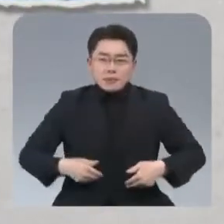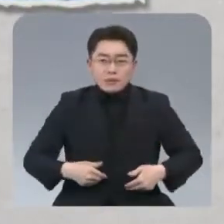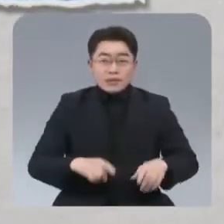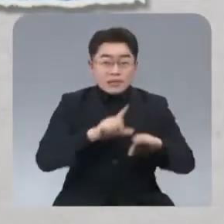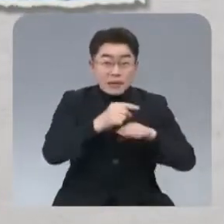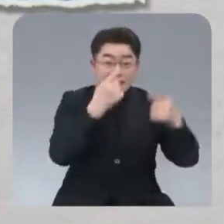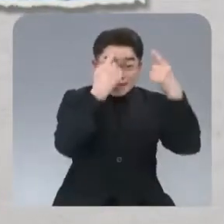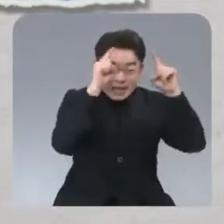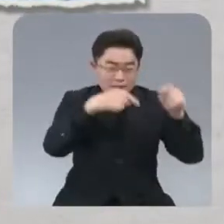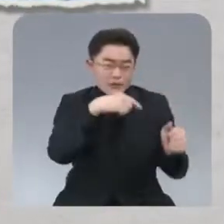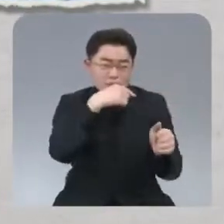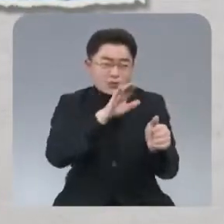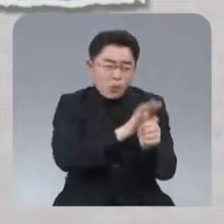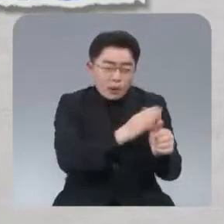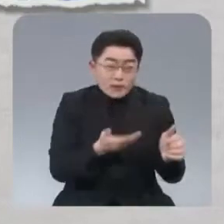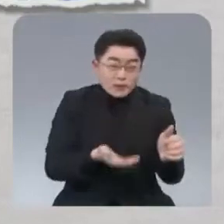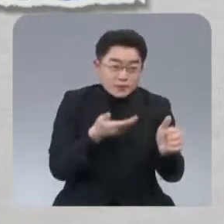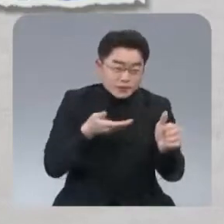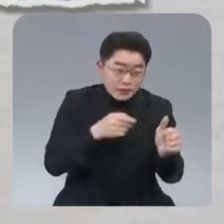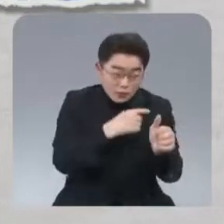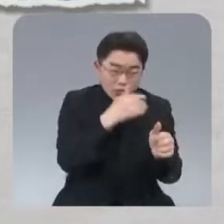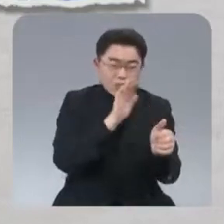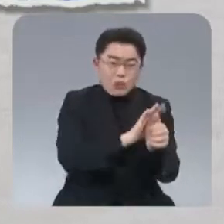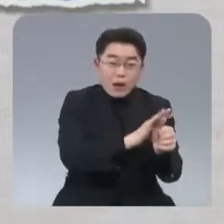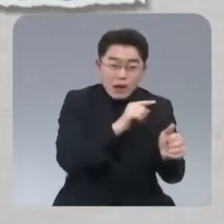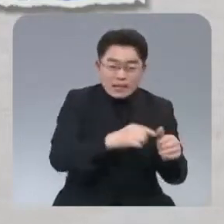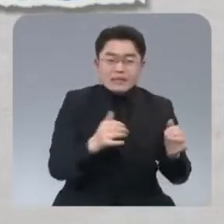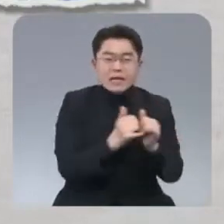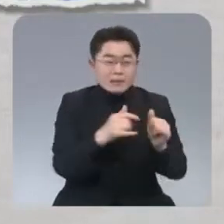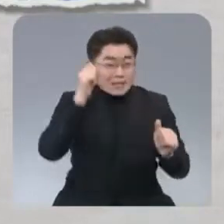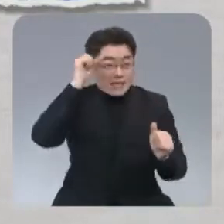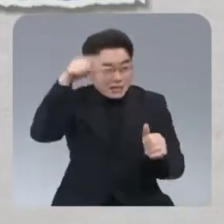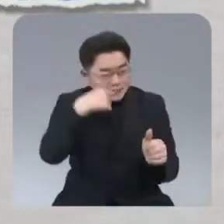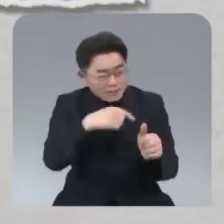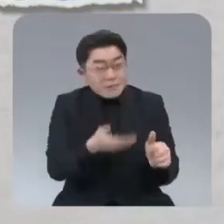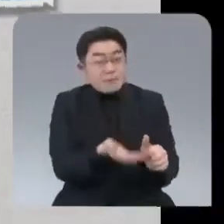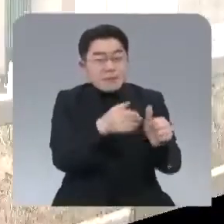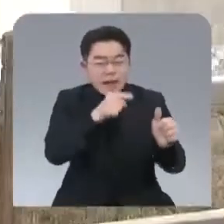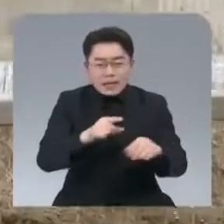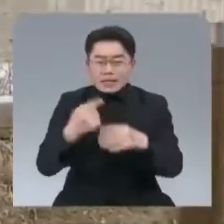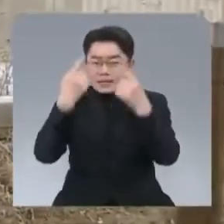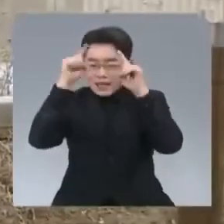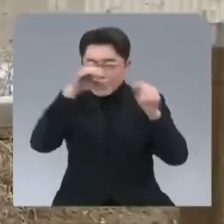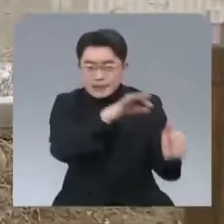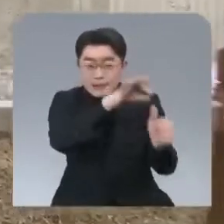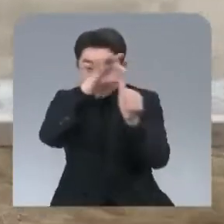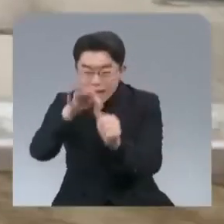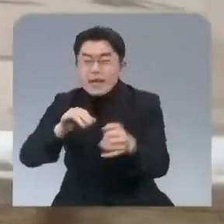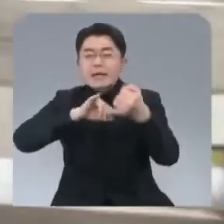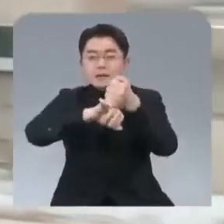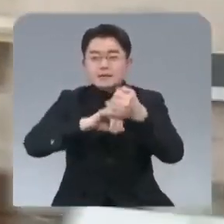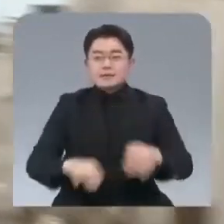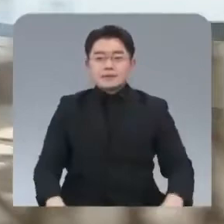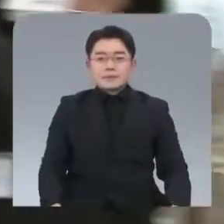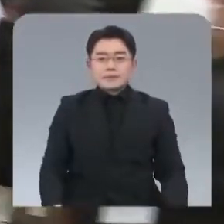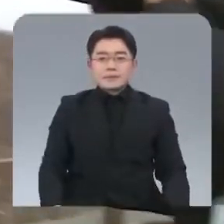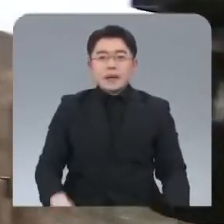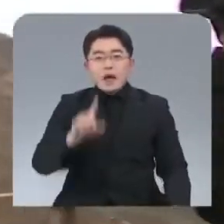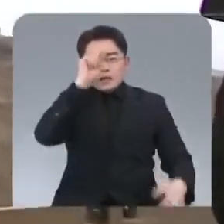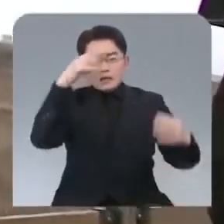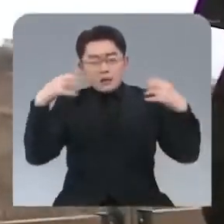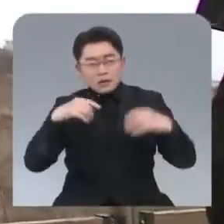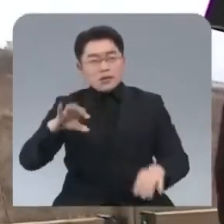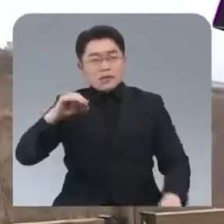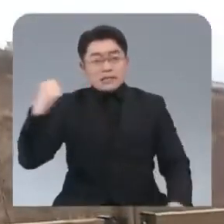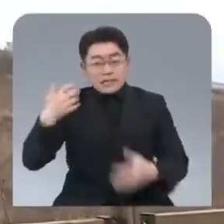지방 기업에 필요한 인재를 키우겠다는 전략도 내놨습니다 지금까지의 정부주도 방식은